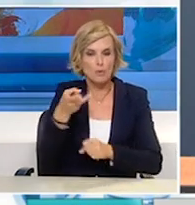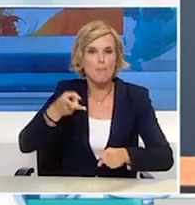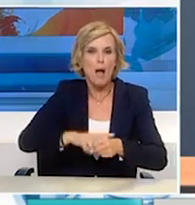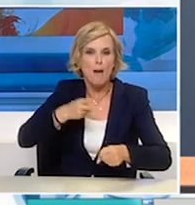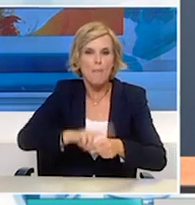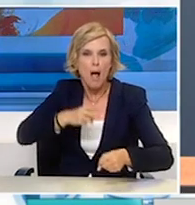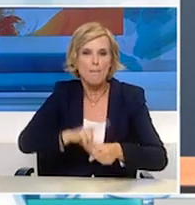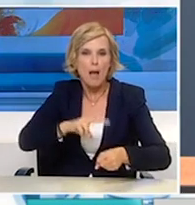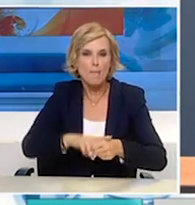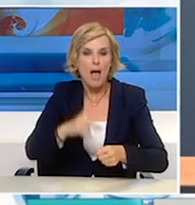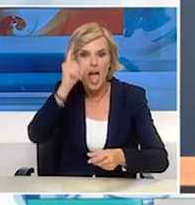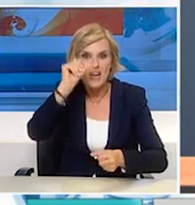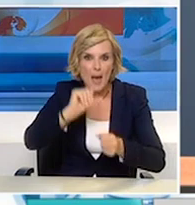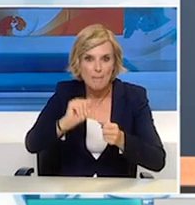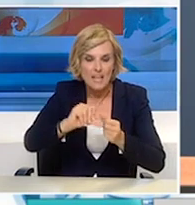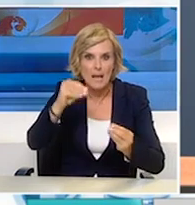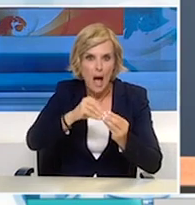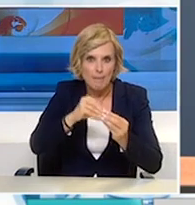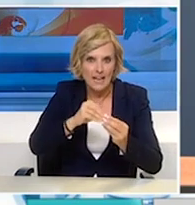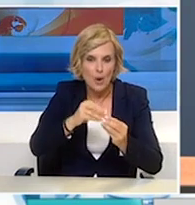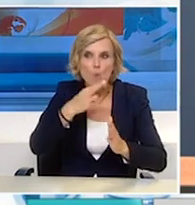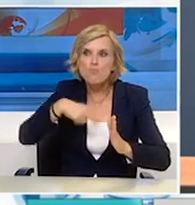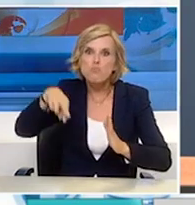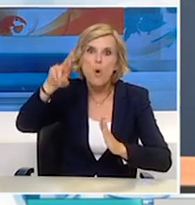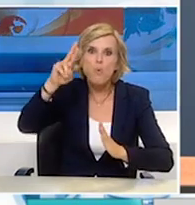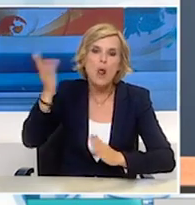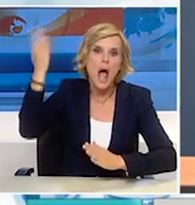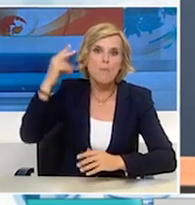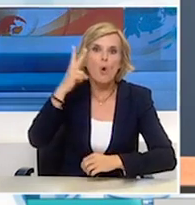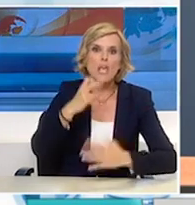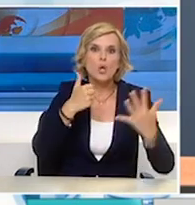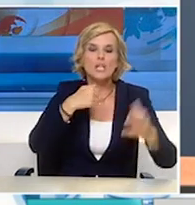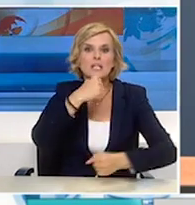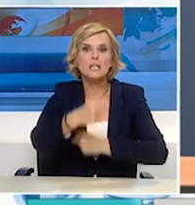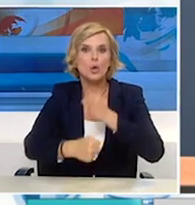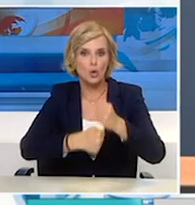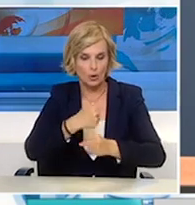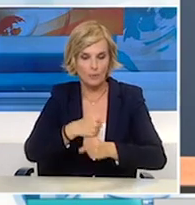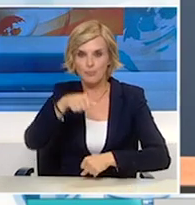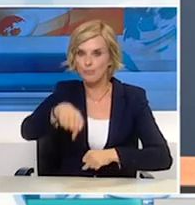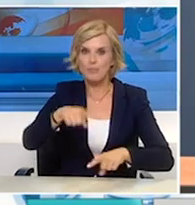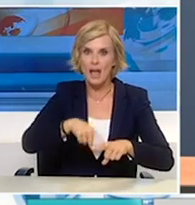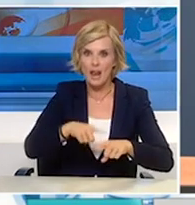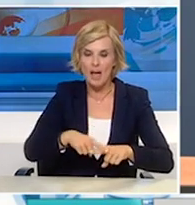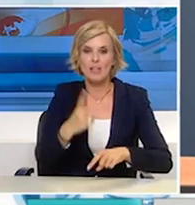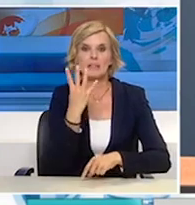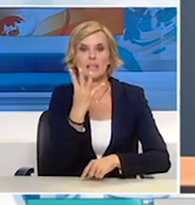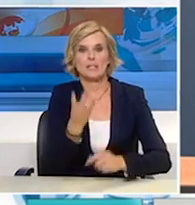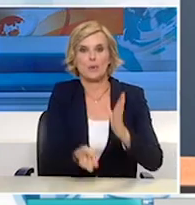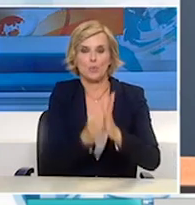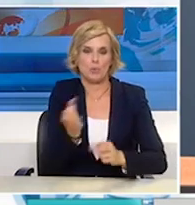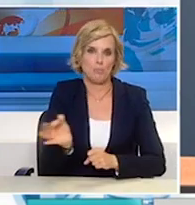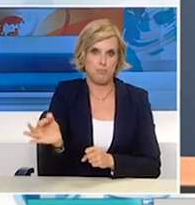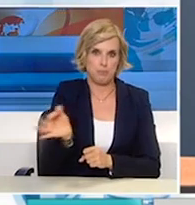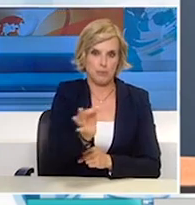από οποιονδήποτε μήνα εδώ και 26 χρόνια. Σήμερα ανακοινώνουμε 4 νέα κρούσματα του νέου ιού στη χώρα. Ο συνολικός